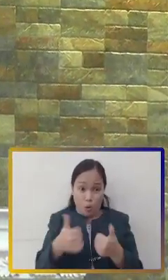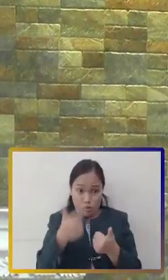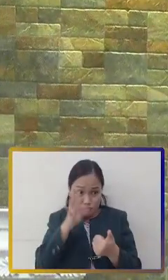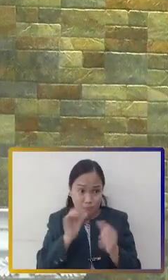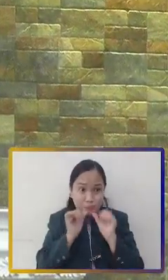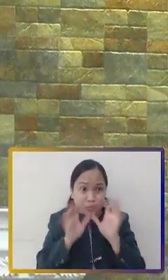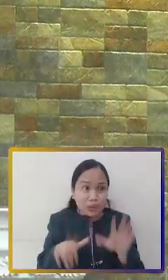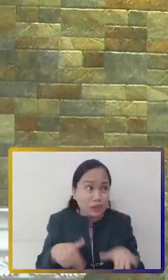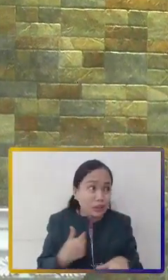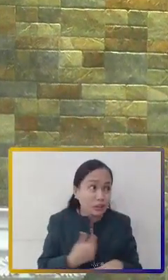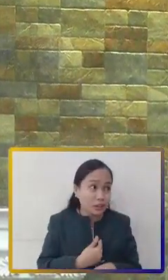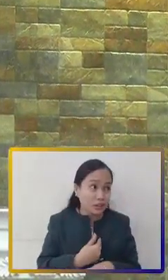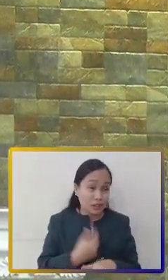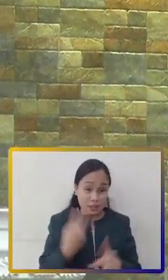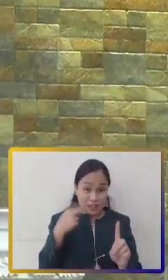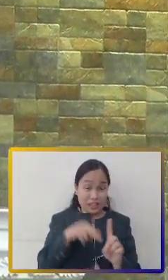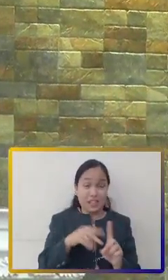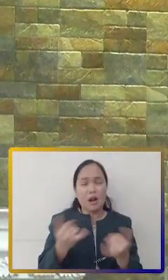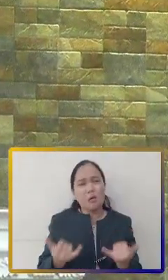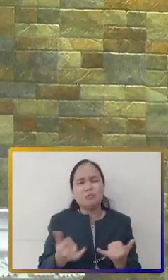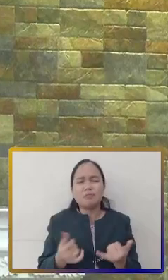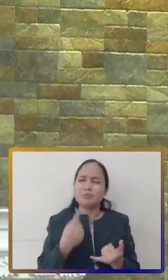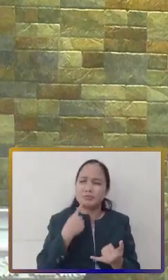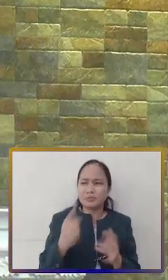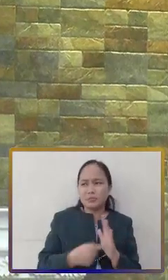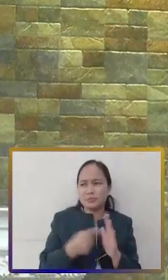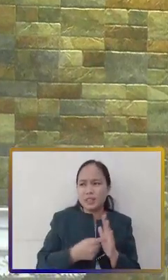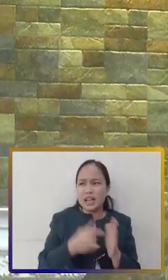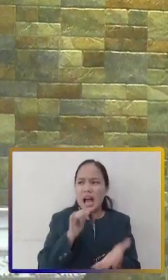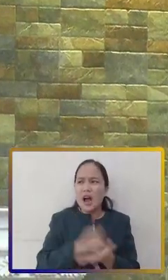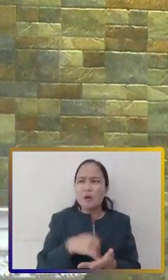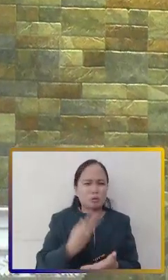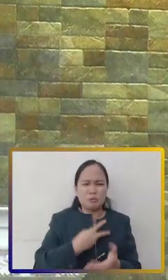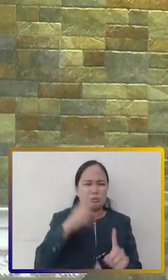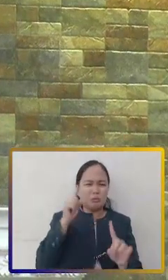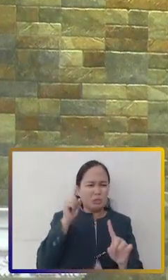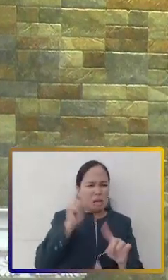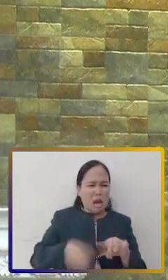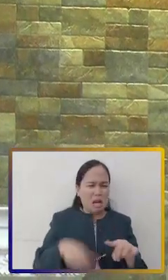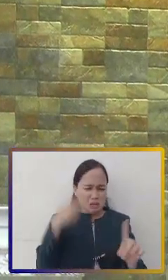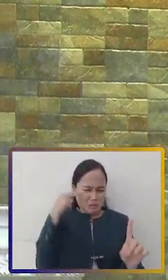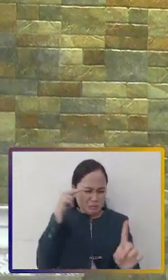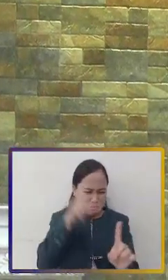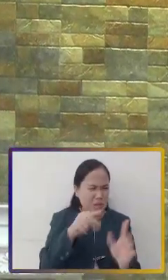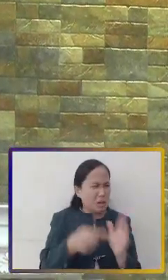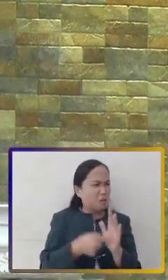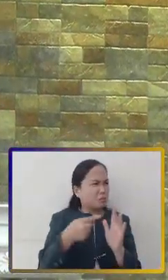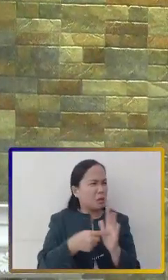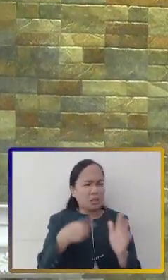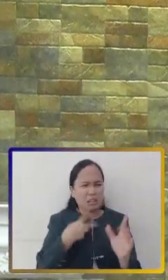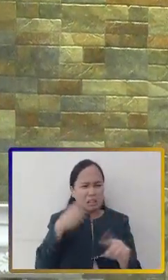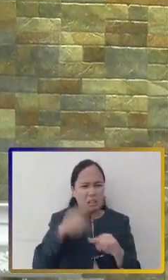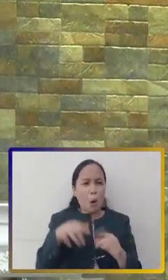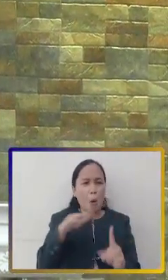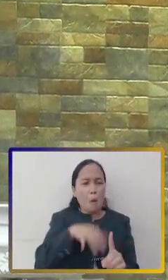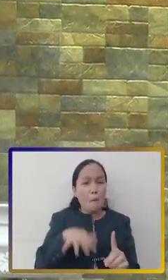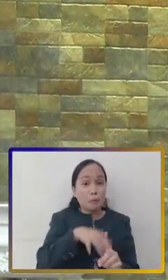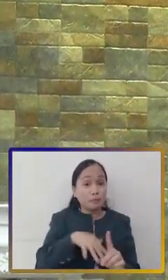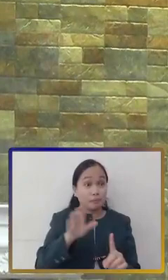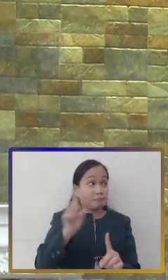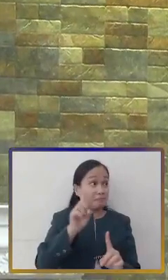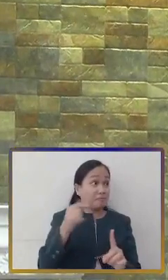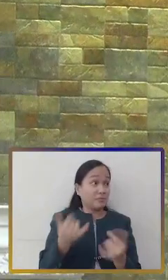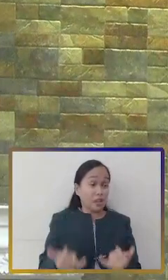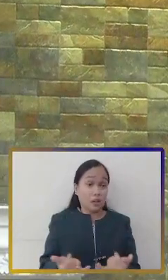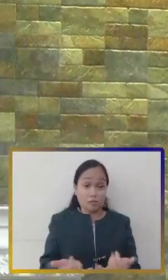Diyos. Sabi ko nga po sa inyo, yan minsan ang madalas hindi na po natin nakikita. Minsan, alam niyo po, brethren, we are